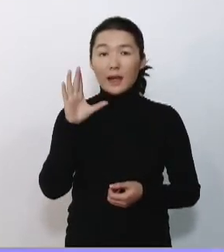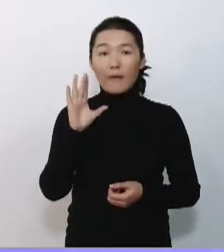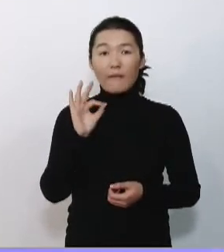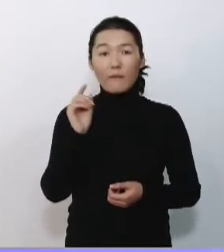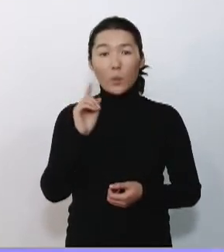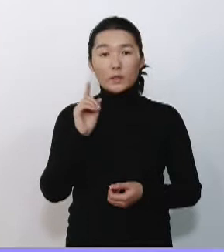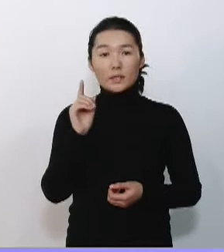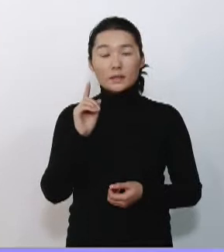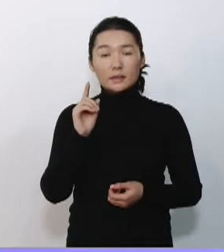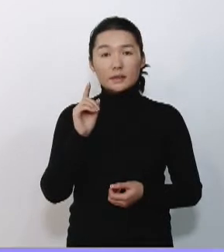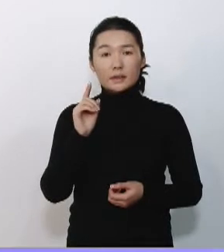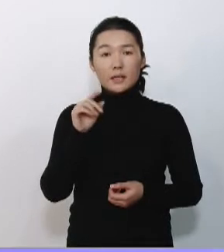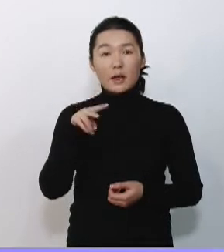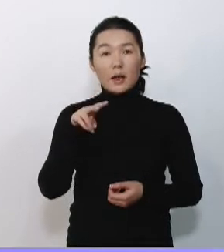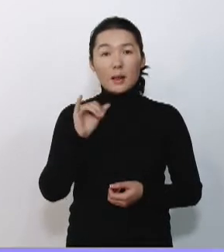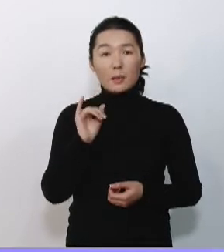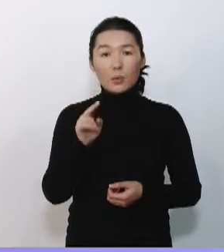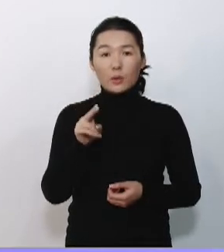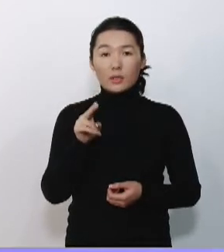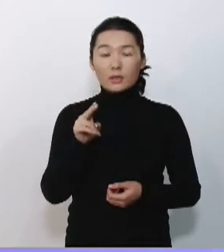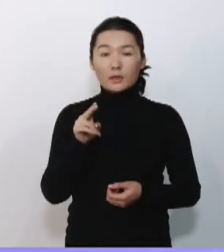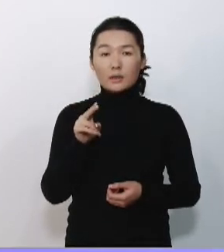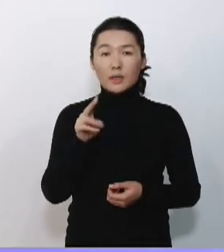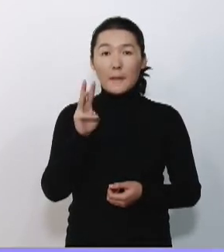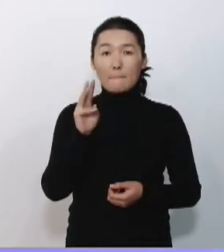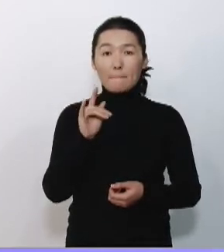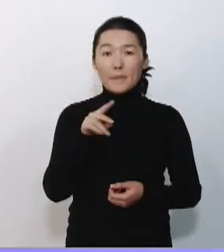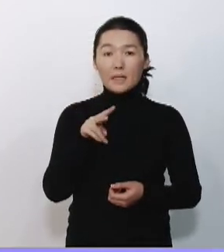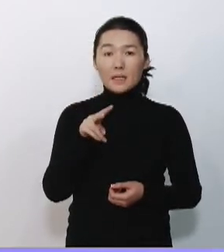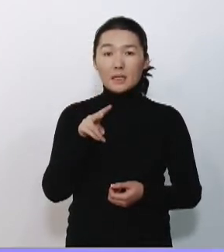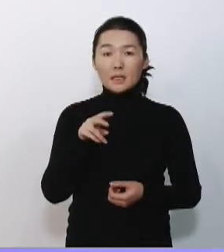воз, лук, мыл.